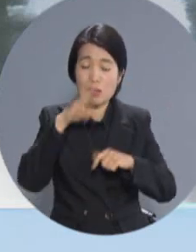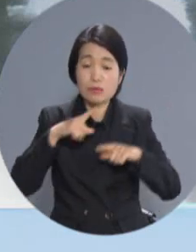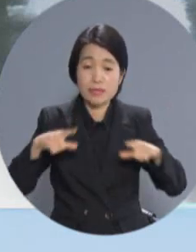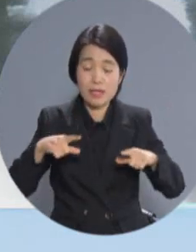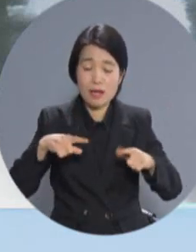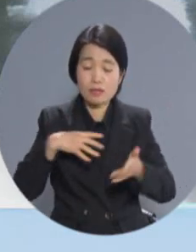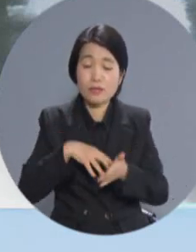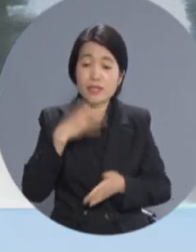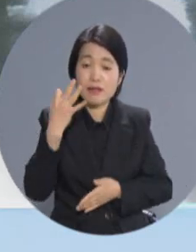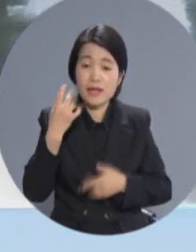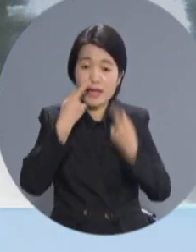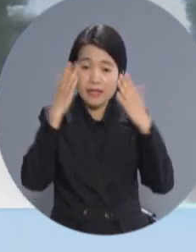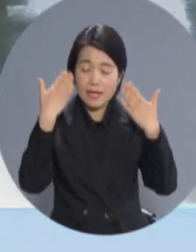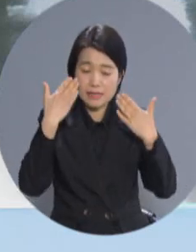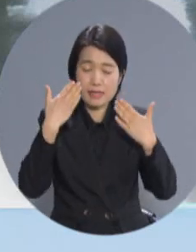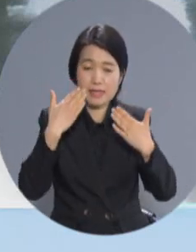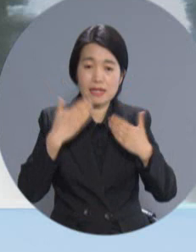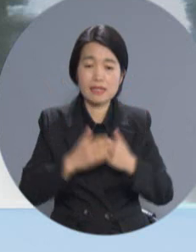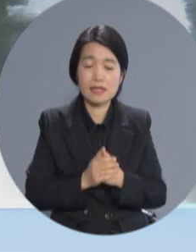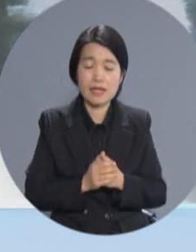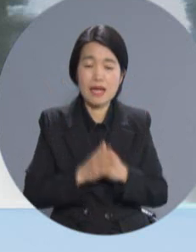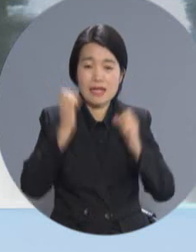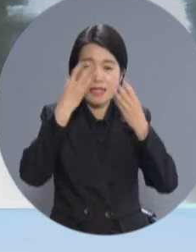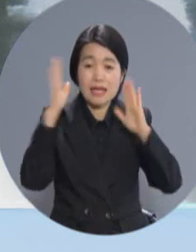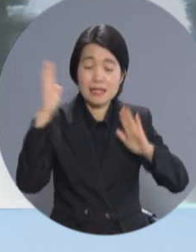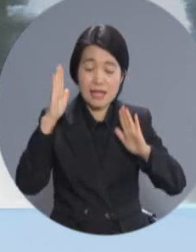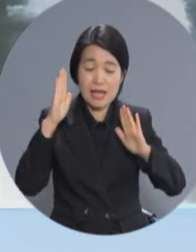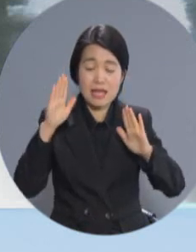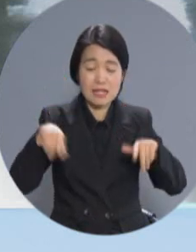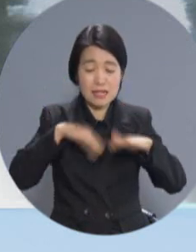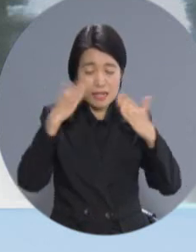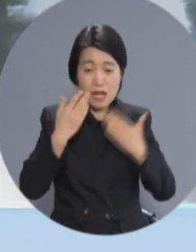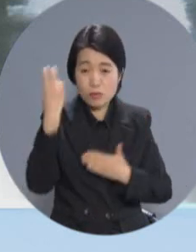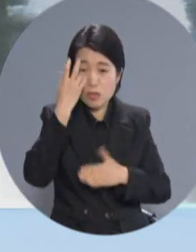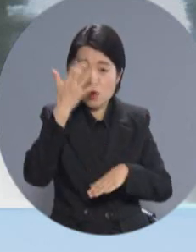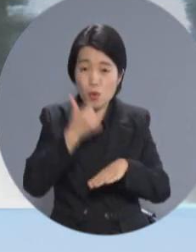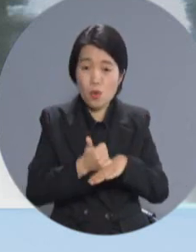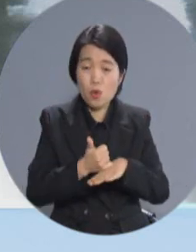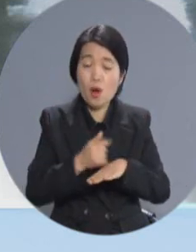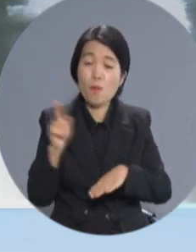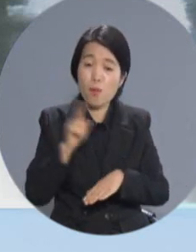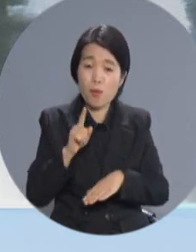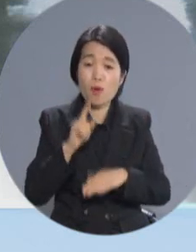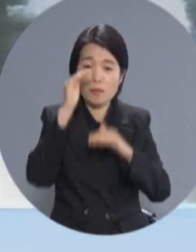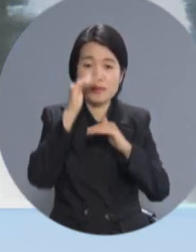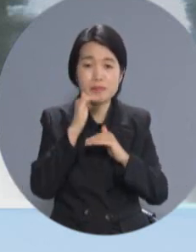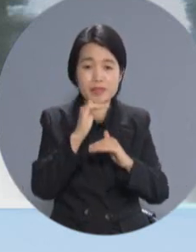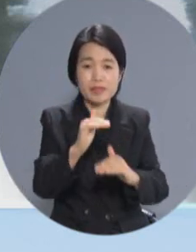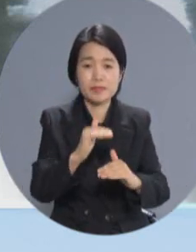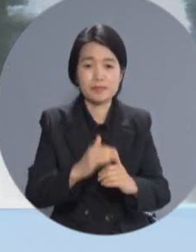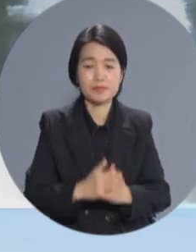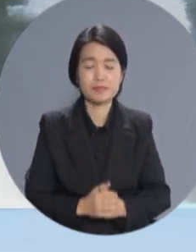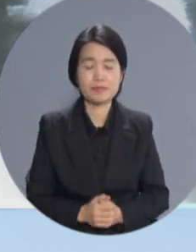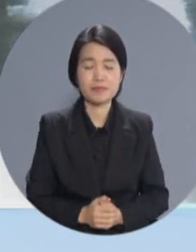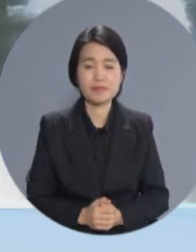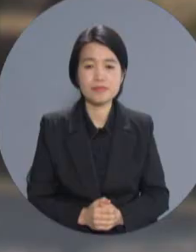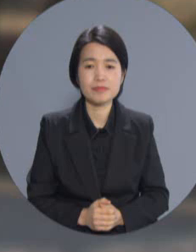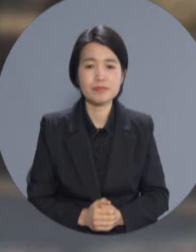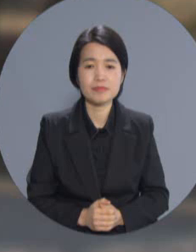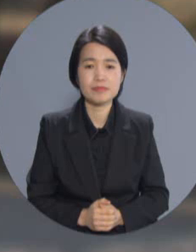대학 14곳의 신입생 충원 현황을 전수조사해봤는데요. 어떤 결과가 나왔을까요? 김초롱 기자입니다.